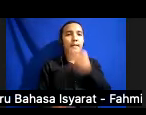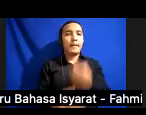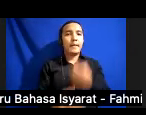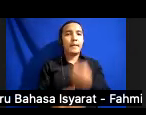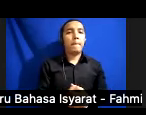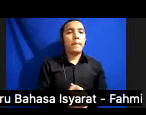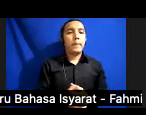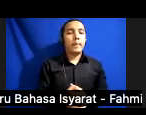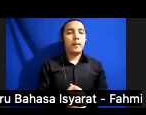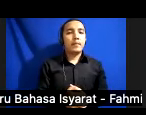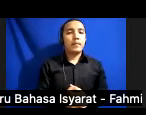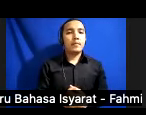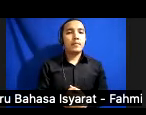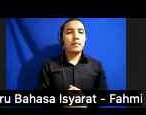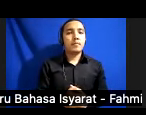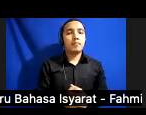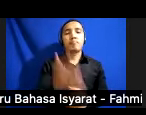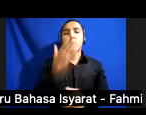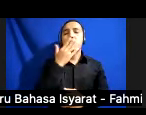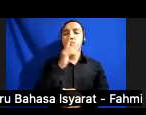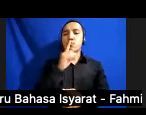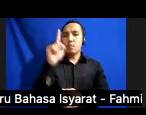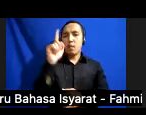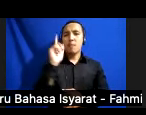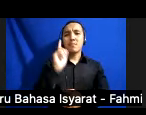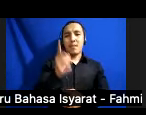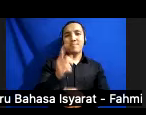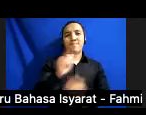Alhamdulillah ada perubahan. Yang dulunya